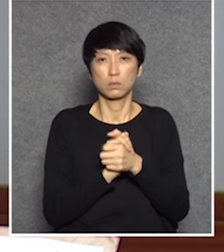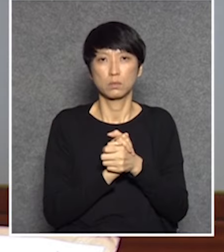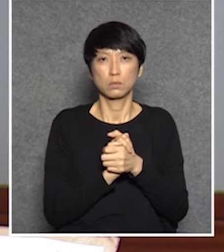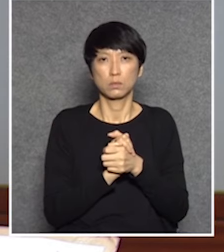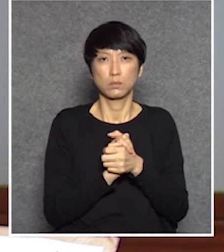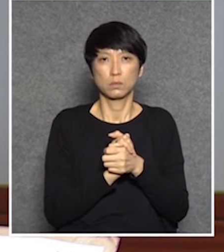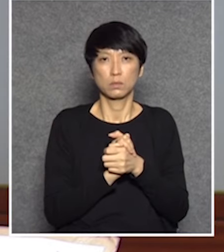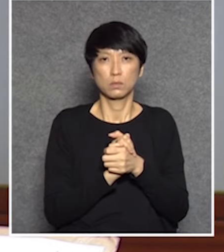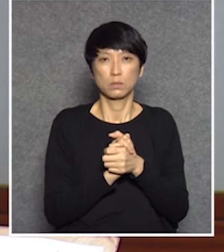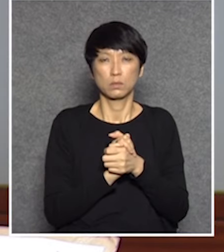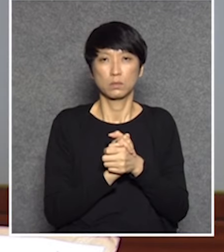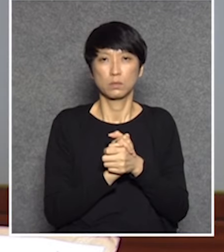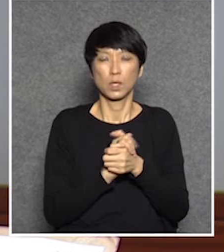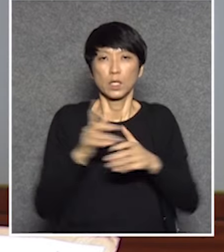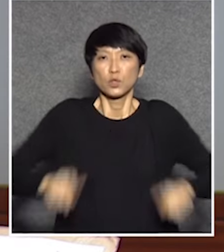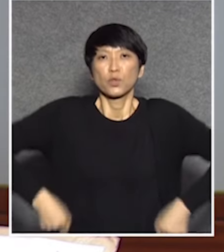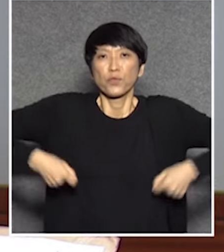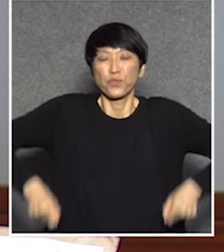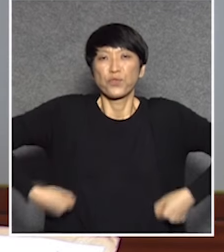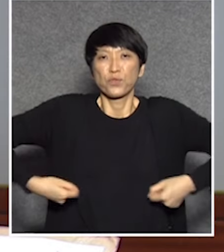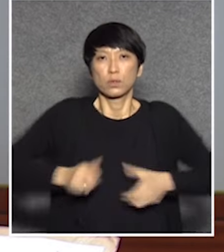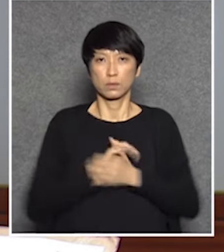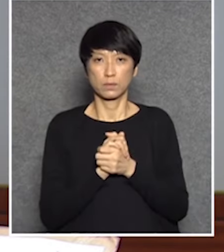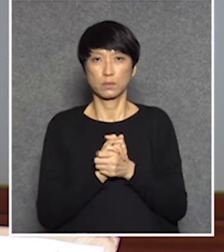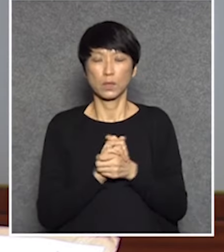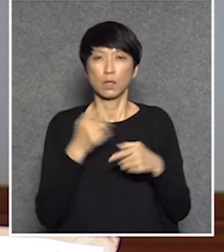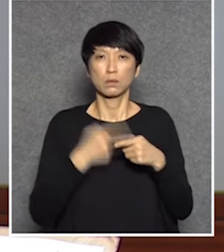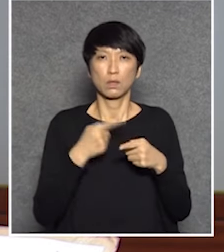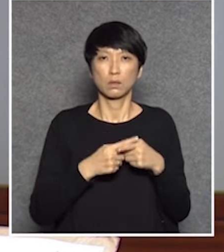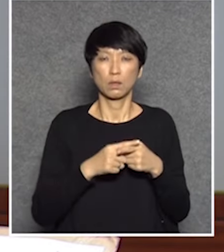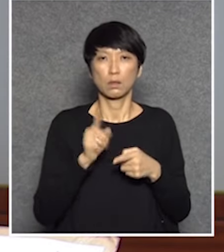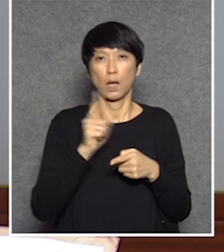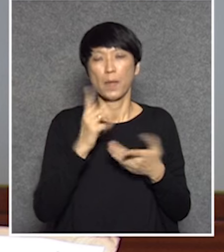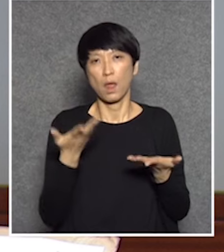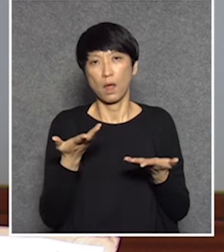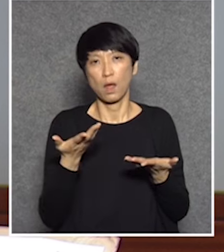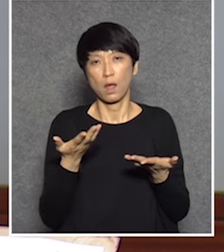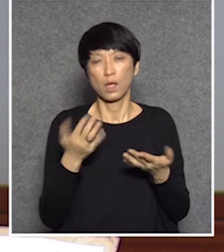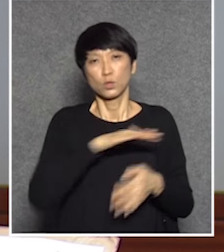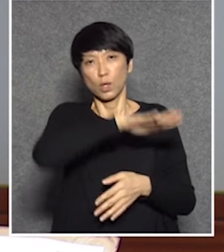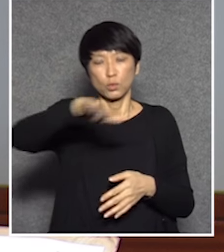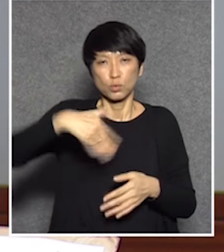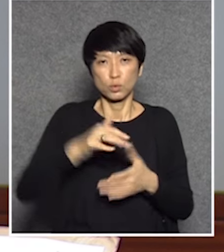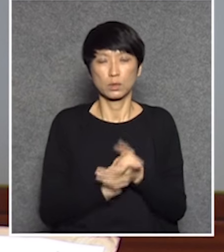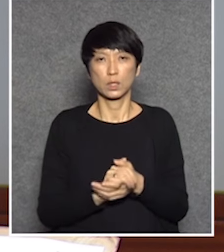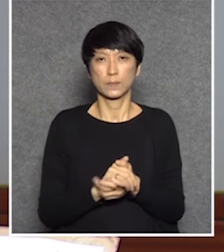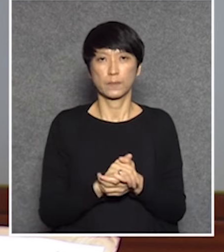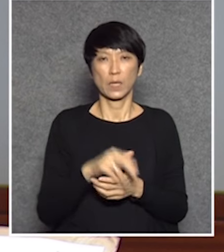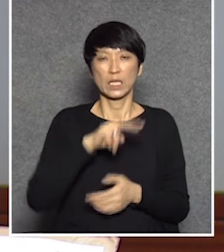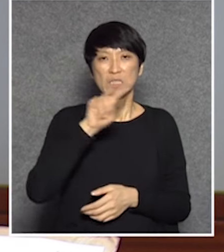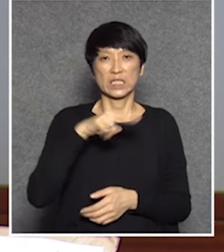你那條所謂要著的褲啊，其實是又是全民性的，那時是要給